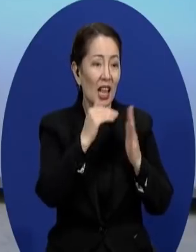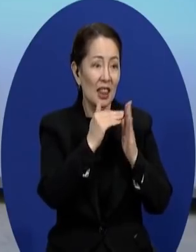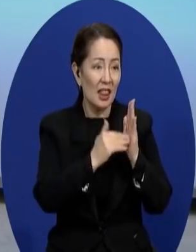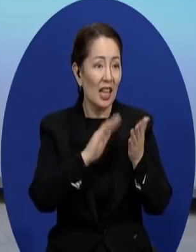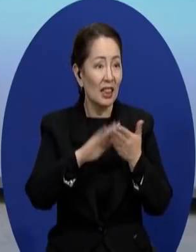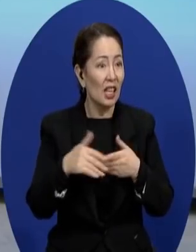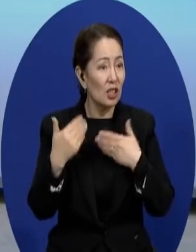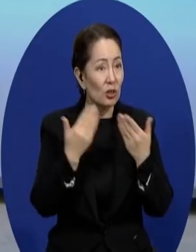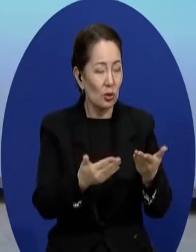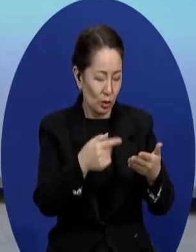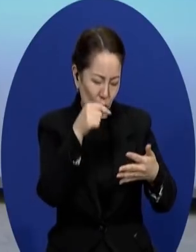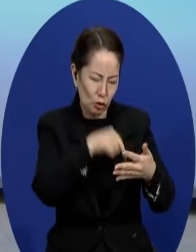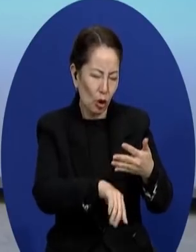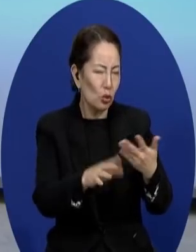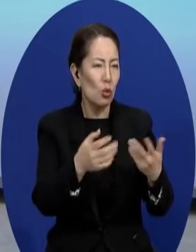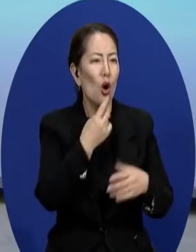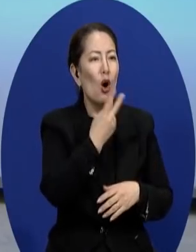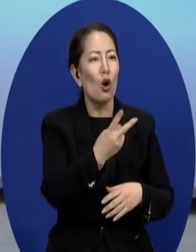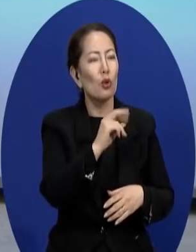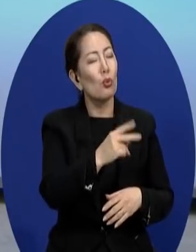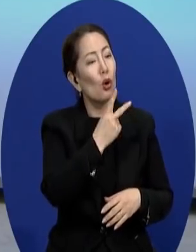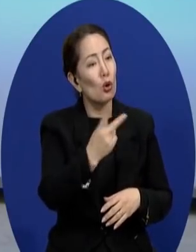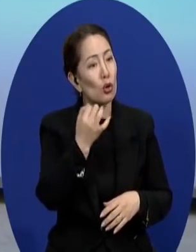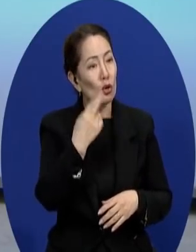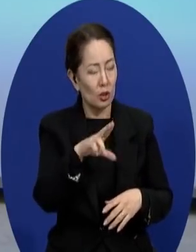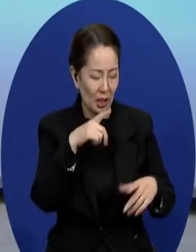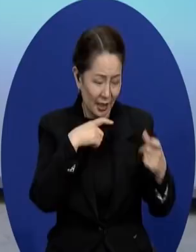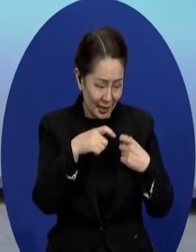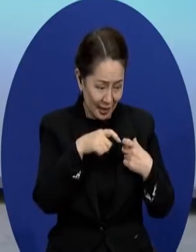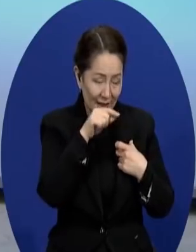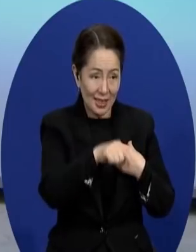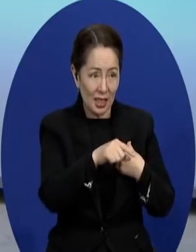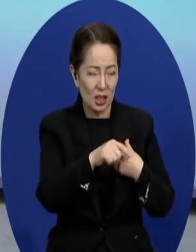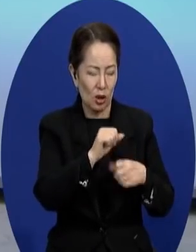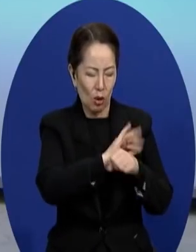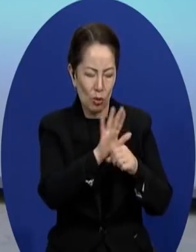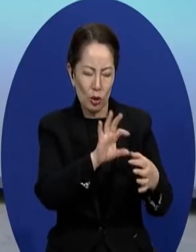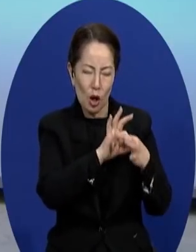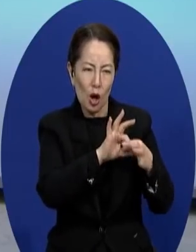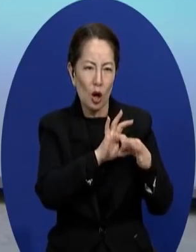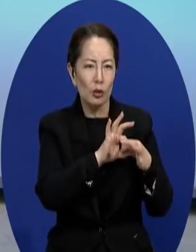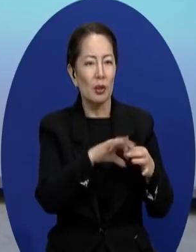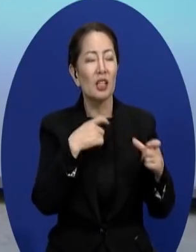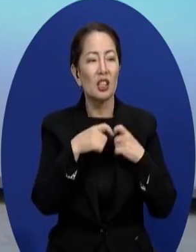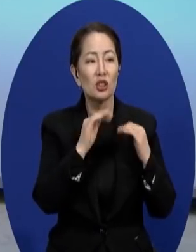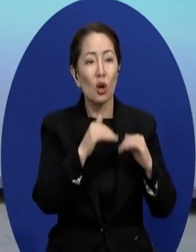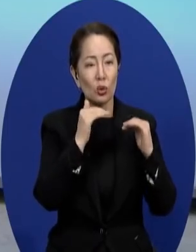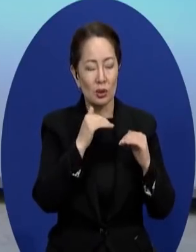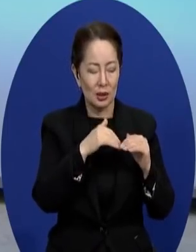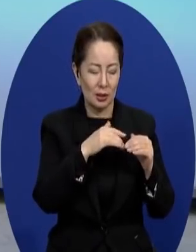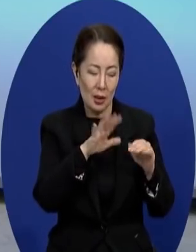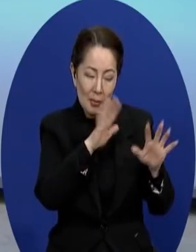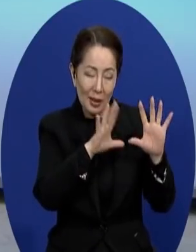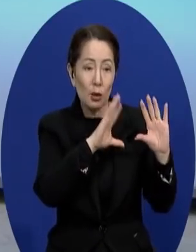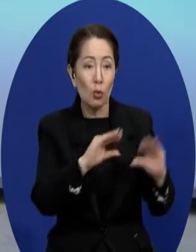энэ тайланд дурдсанаар бол энэ 2022 онд ерөнхийдөө эдийн засаг бас цар тахлын холбоотойгоор бас эдийн засгийн өсөлтийн хамгийн бас бууруусан юм